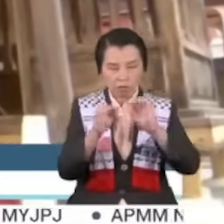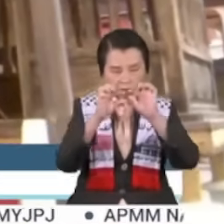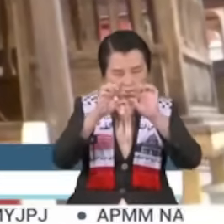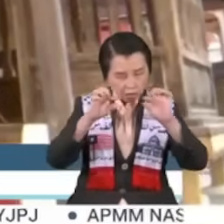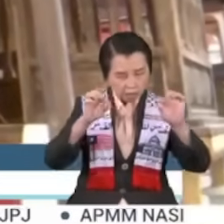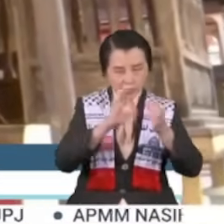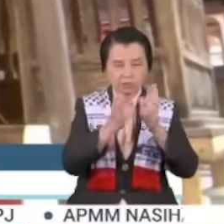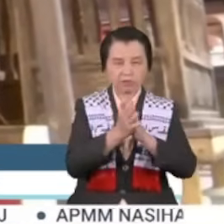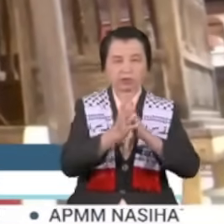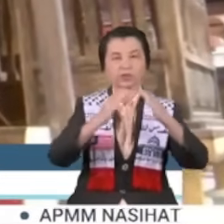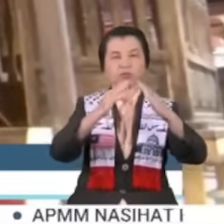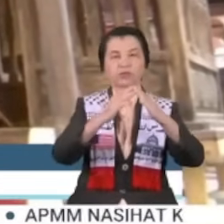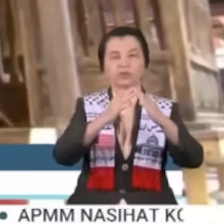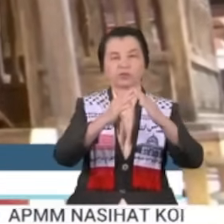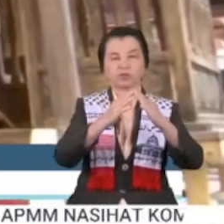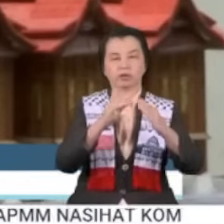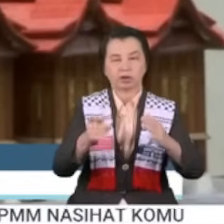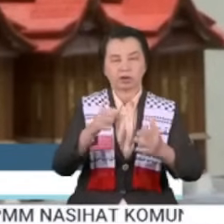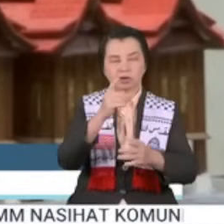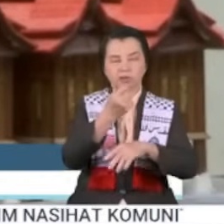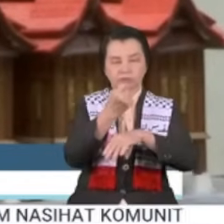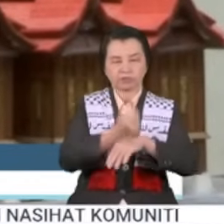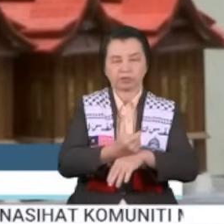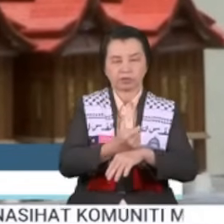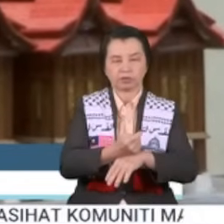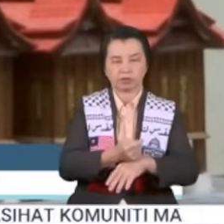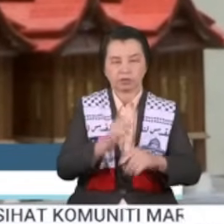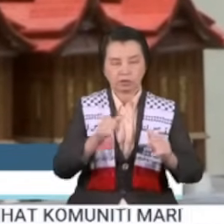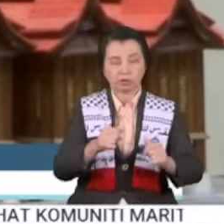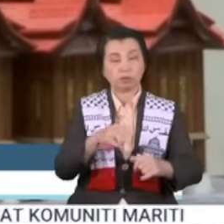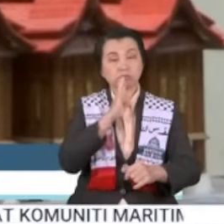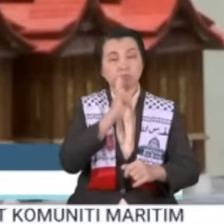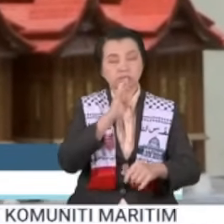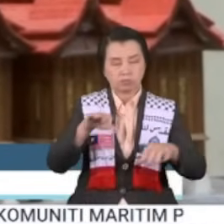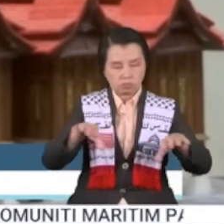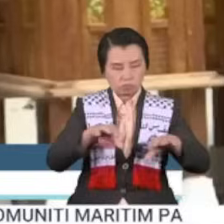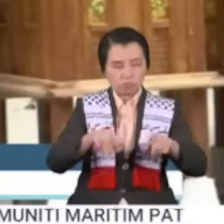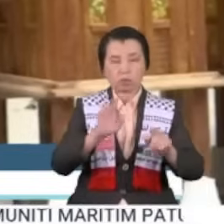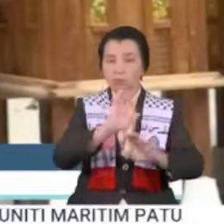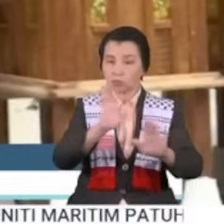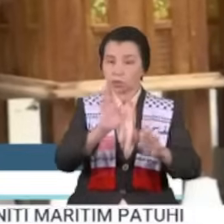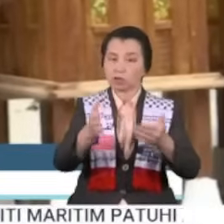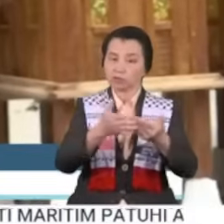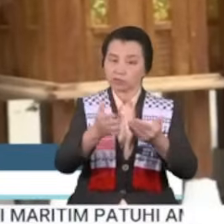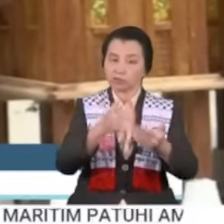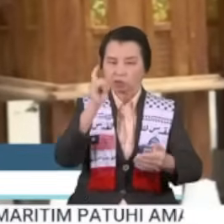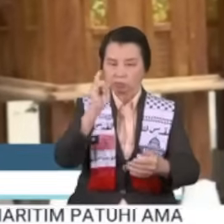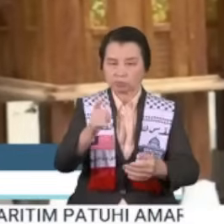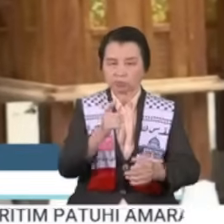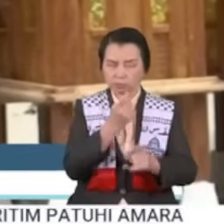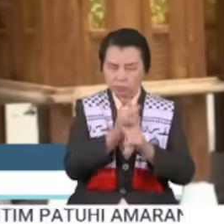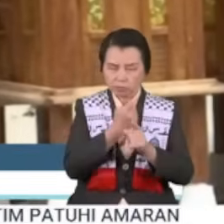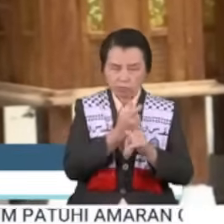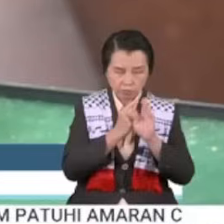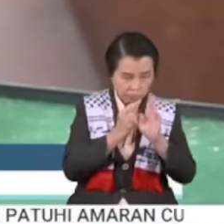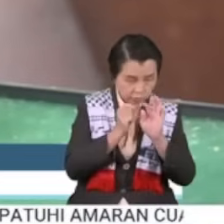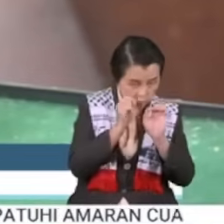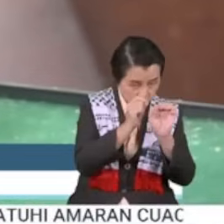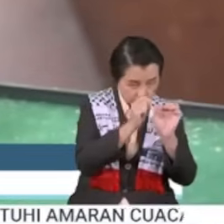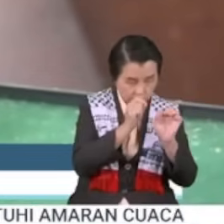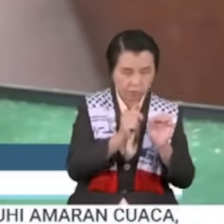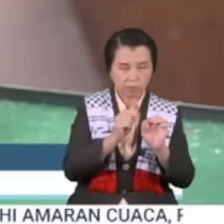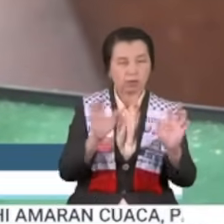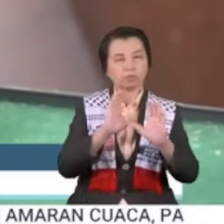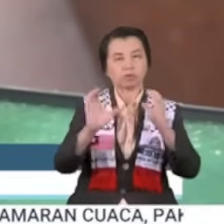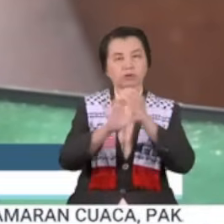kayu menjadi replika rumah mini tradisional mengakui pembuatannya bukan mudah dan memerlukan ketelitian yang tinggi